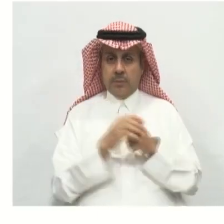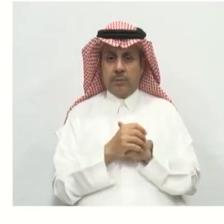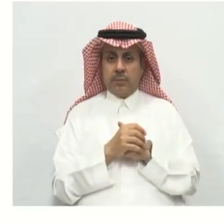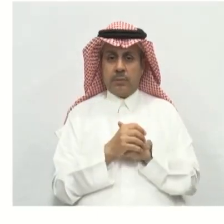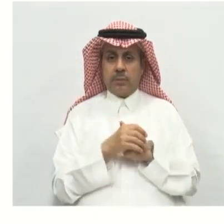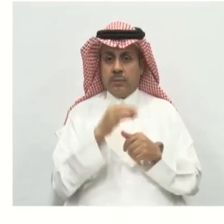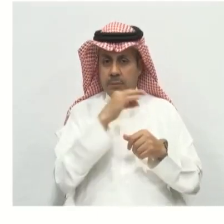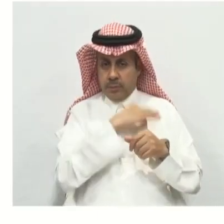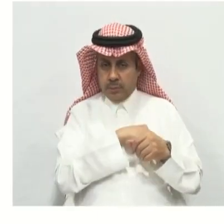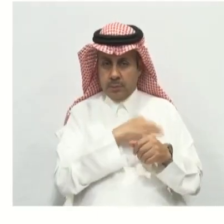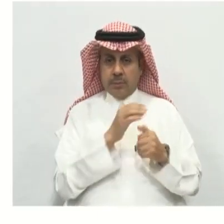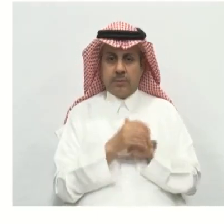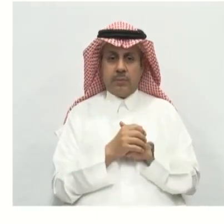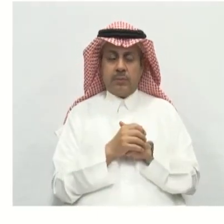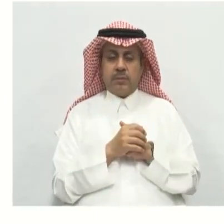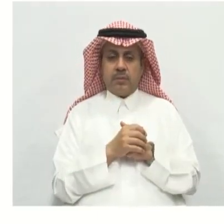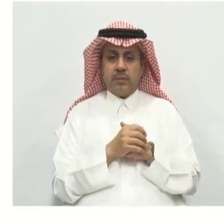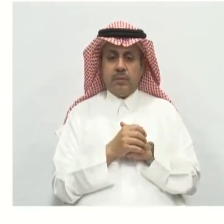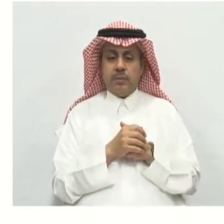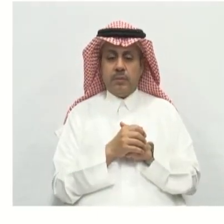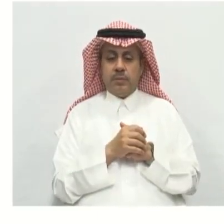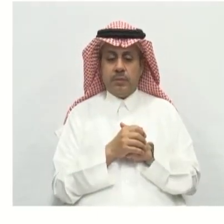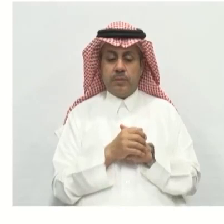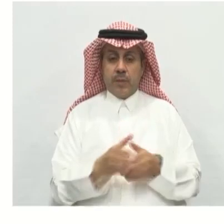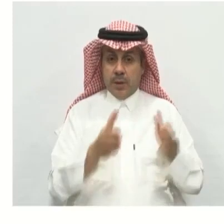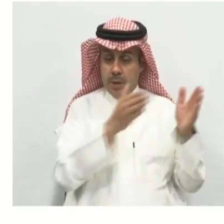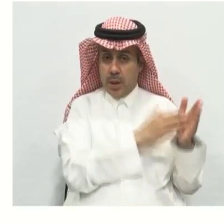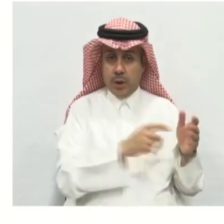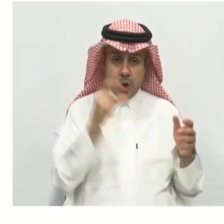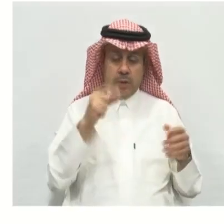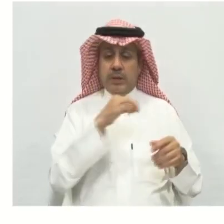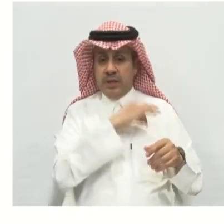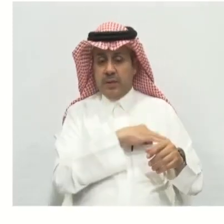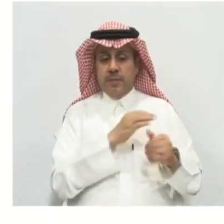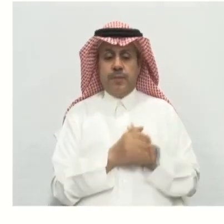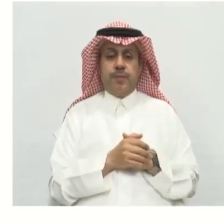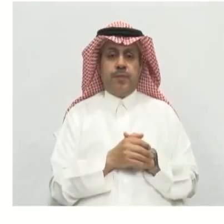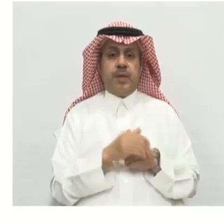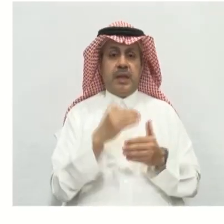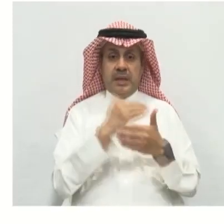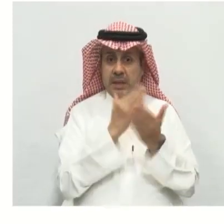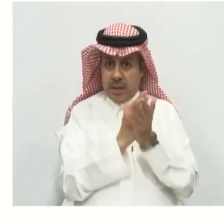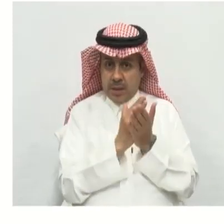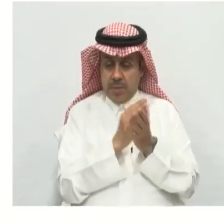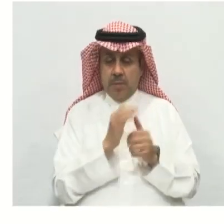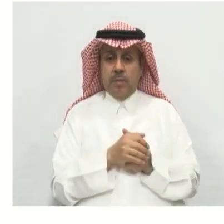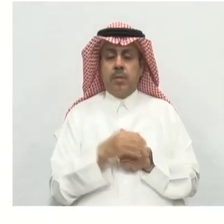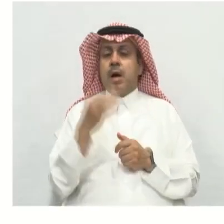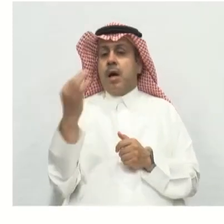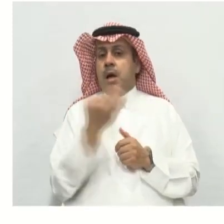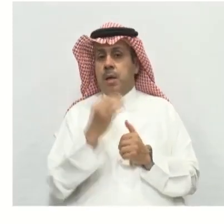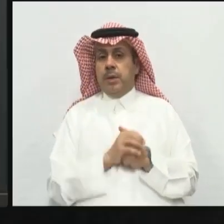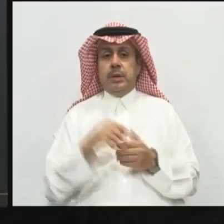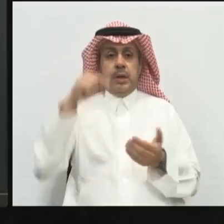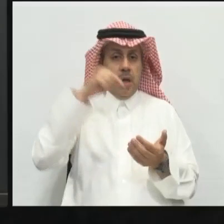نستفيد من كناز دك او الداله تكناك نستفيد منها في تقسيم الكلمات